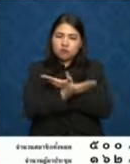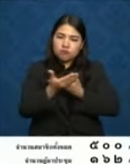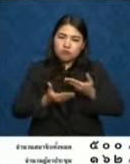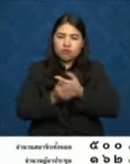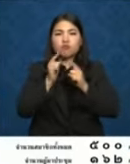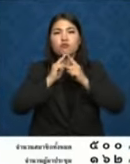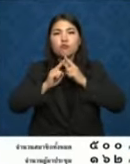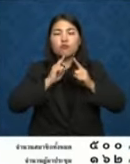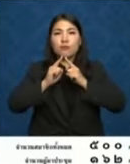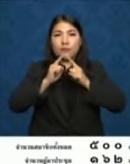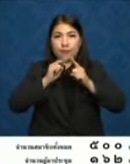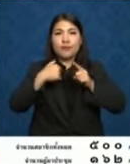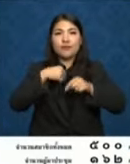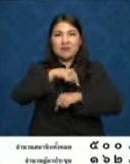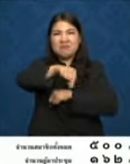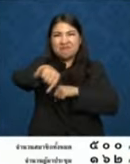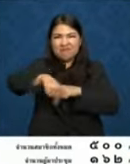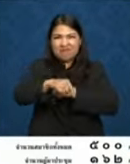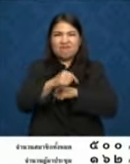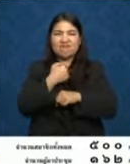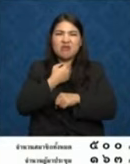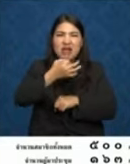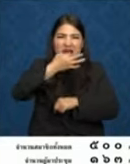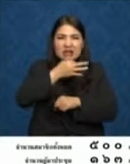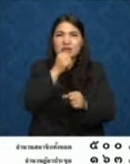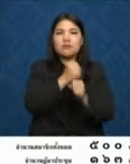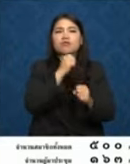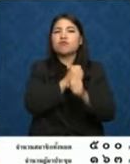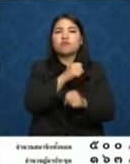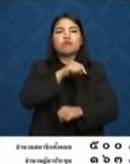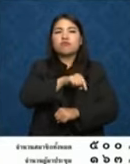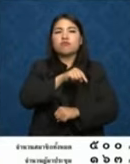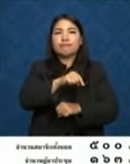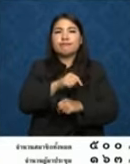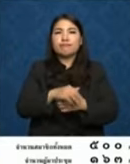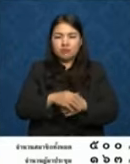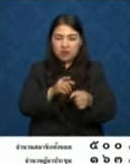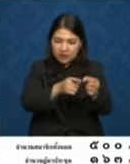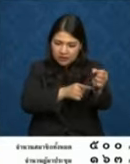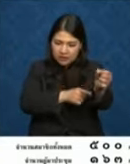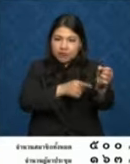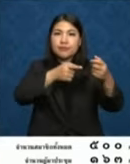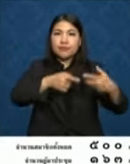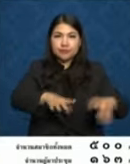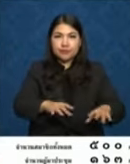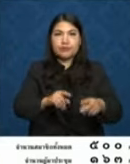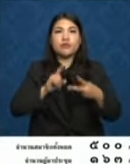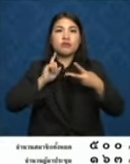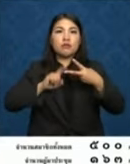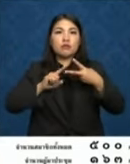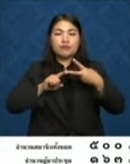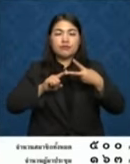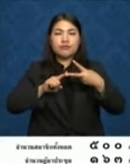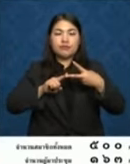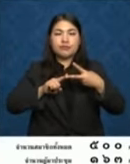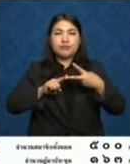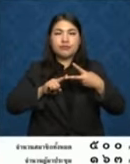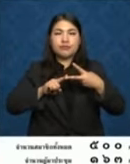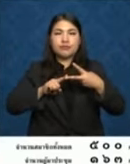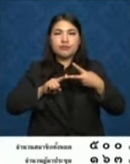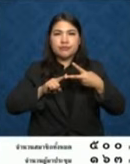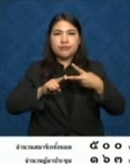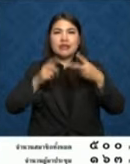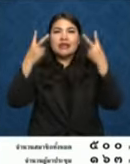ที่ทำกินของเกษตรกรซึ่งทำกินมานานแล้วนะครับเรื่องที่สองนะครับขอได้รับการประสานงานจากท่านนายก